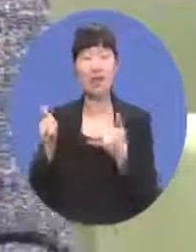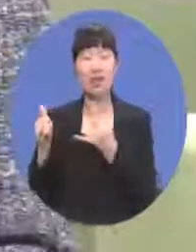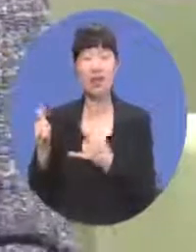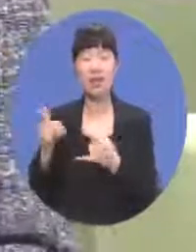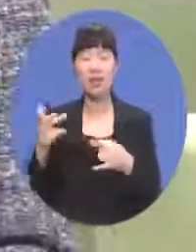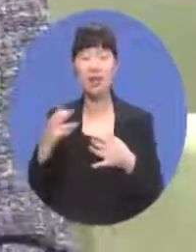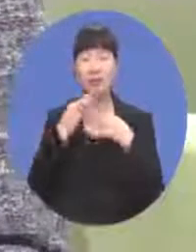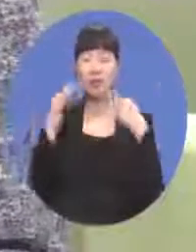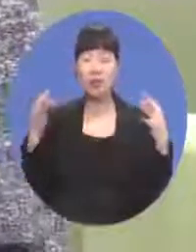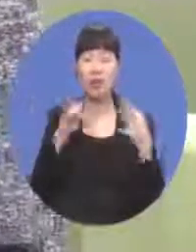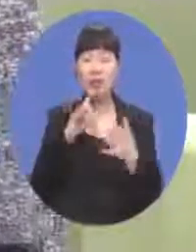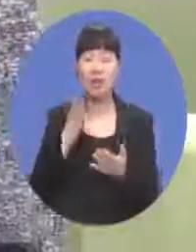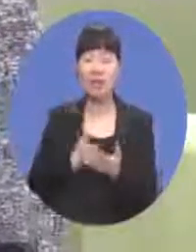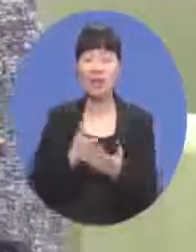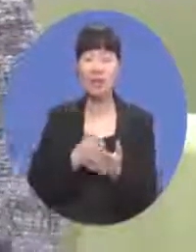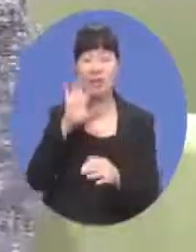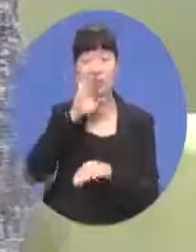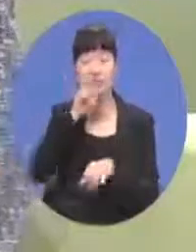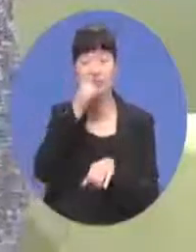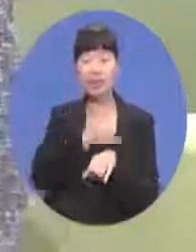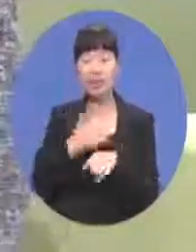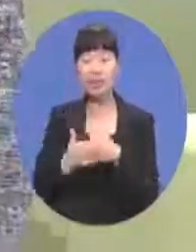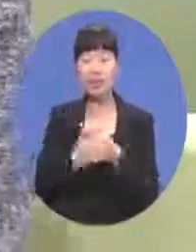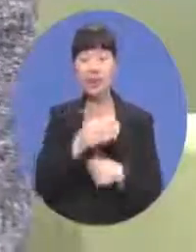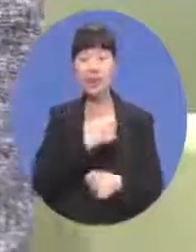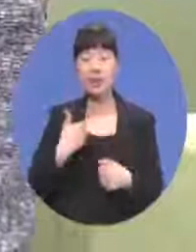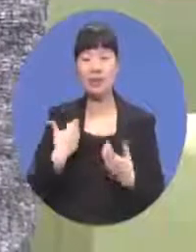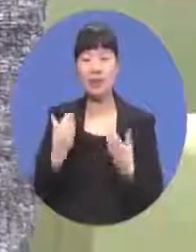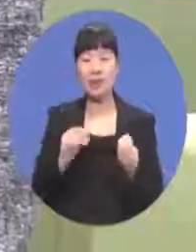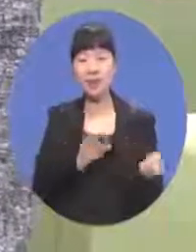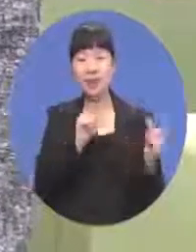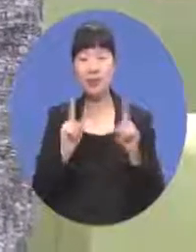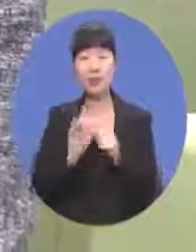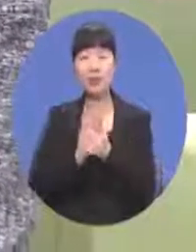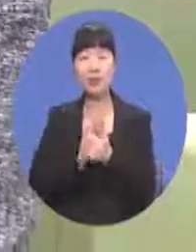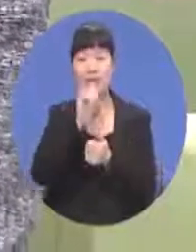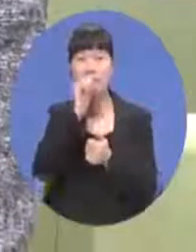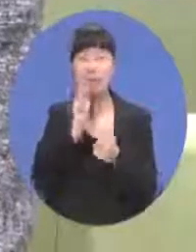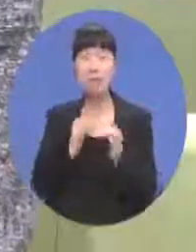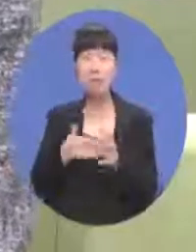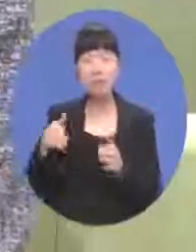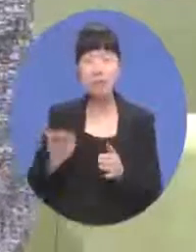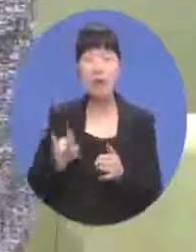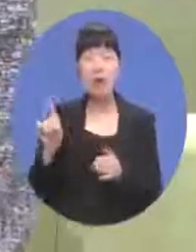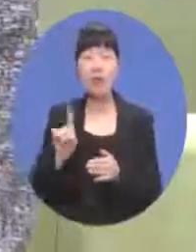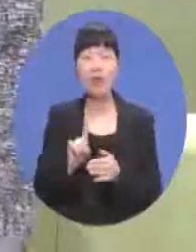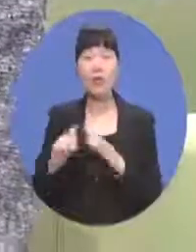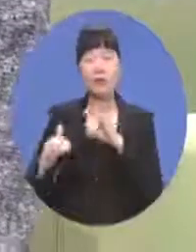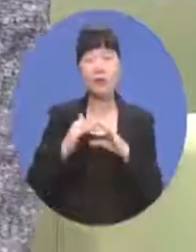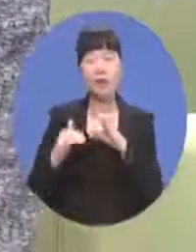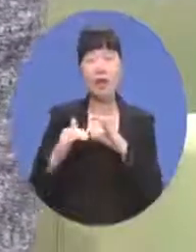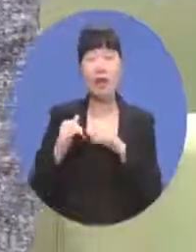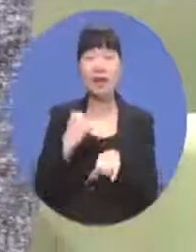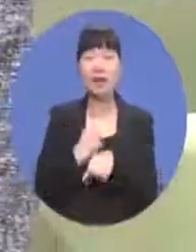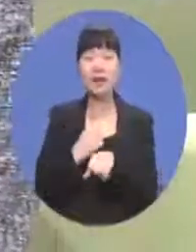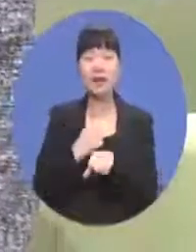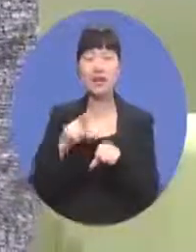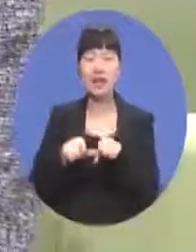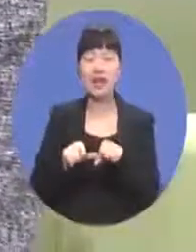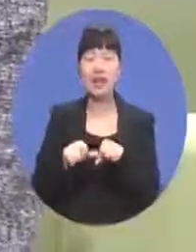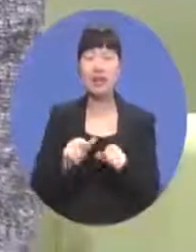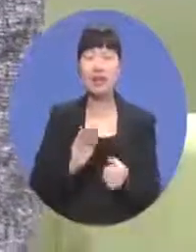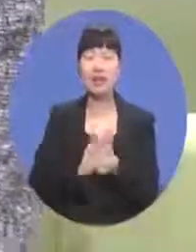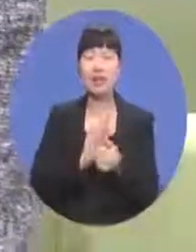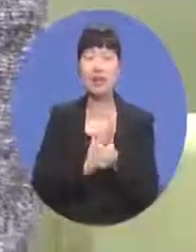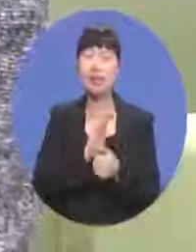큰 목소리로 얘기하는 연습을 하기 때문에 네. 자신감 회복에는 도움이 되지만 그렇다고 해서 어떤 의사소통을 아주 좋게 해준다라고